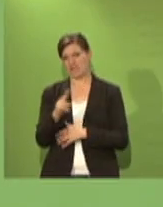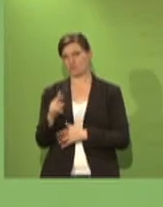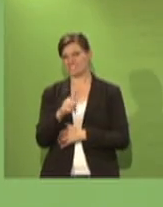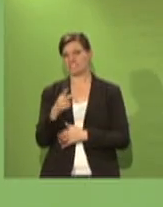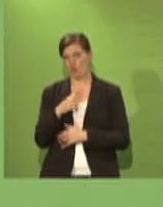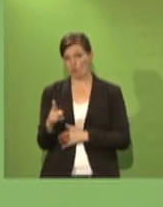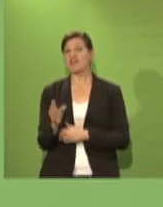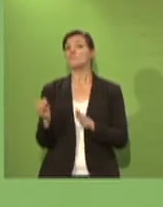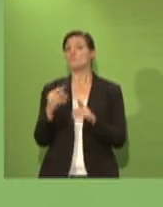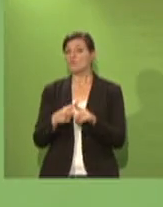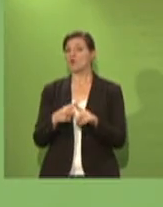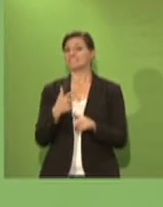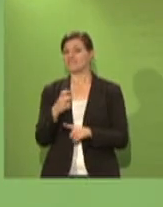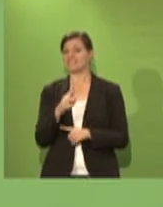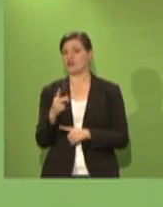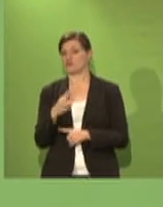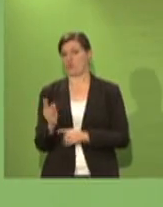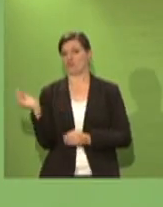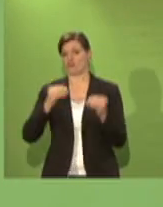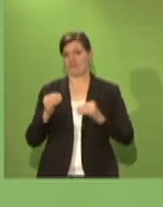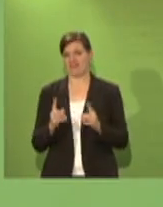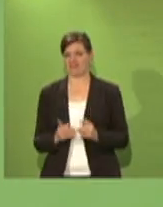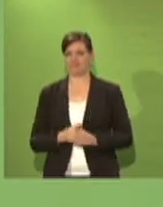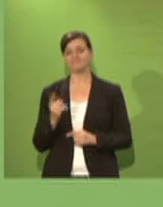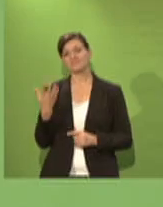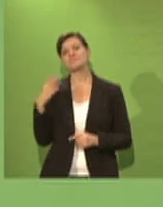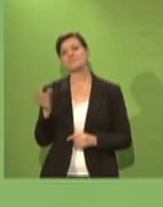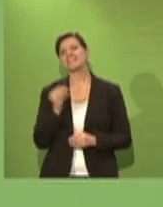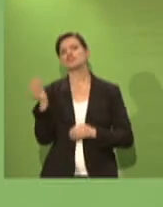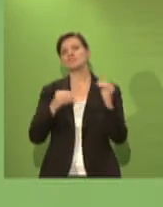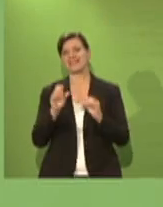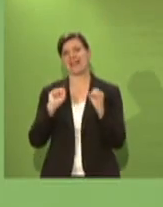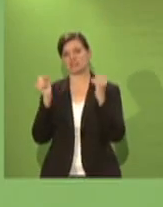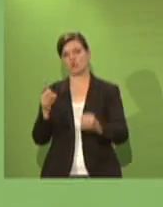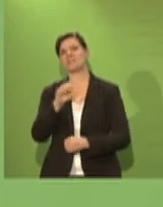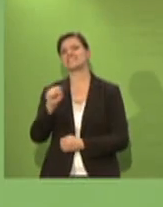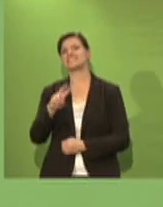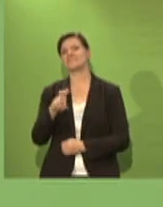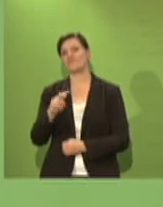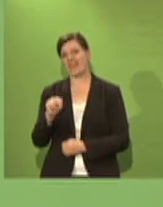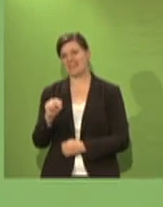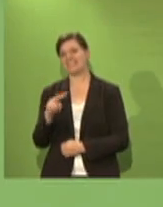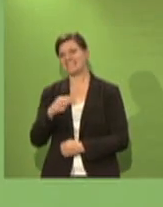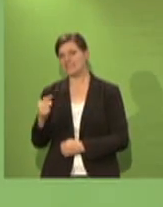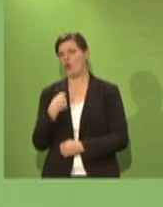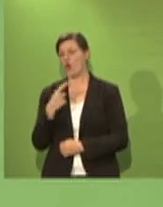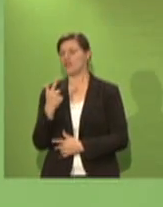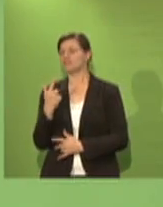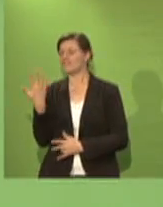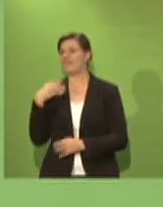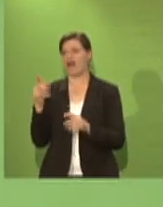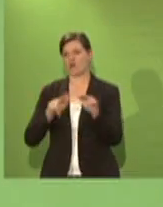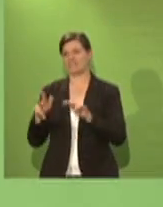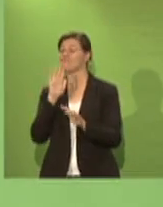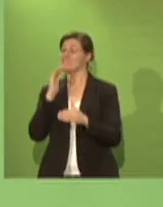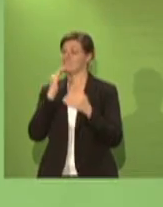plus 20.000 Euro Spenden. Das war eine Spendenaktion, die Sven Giegold gemacht hat. Da sage ich mal Dankeschön, dass wir dort nochmal um